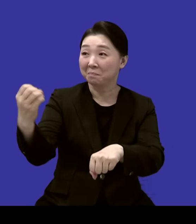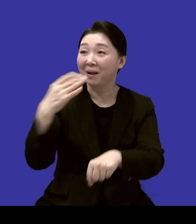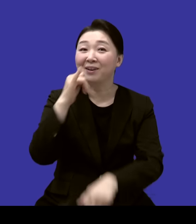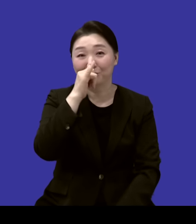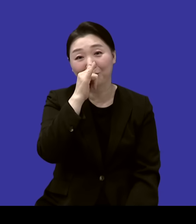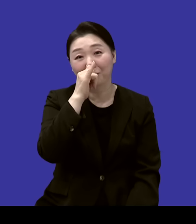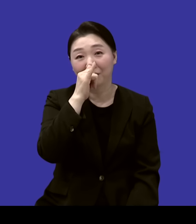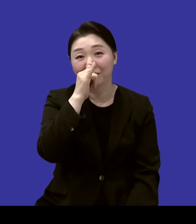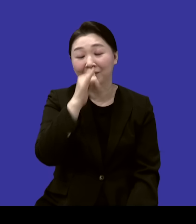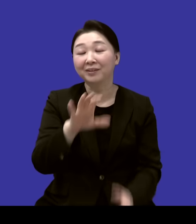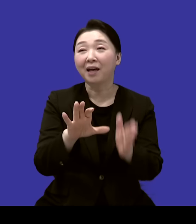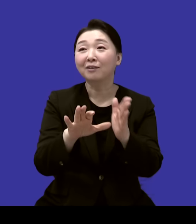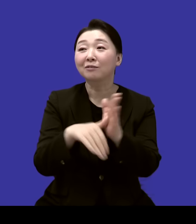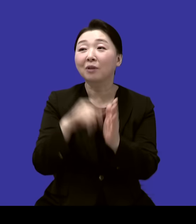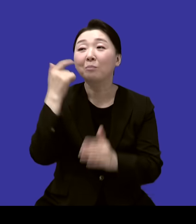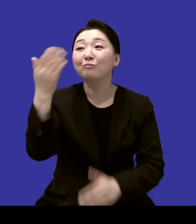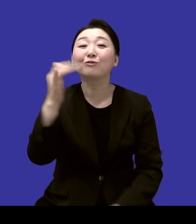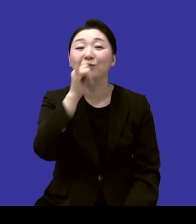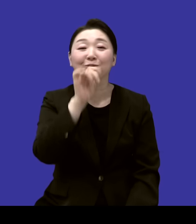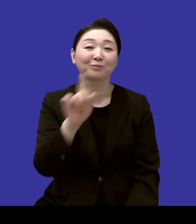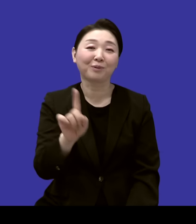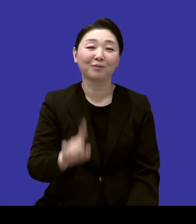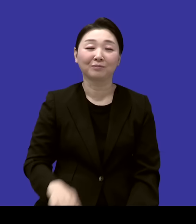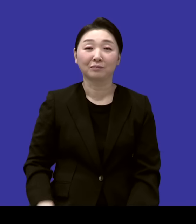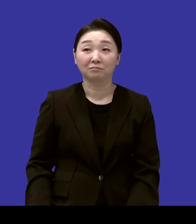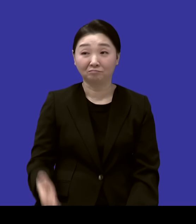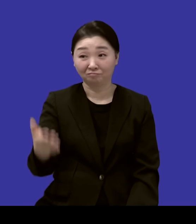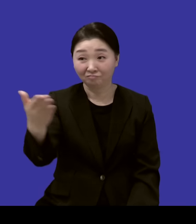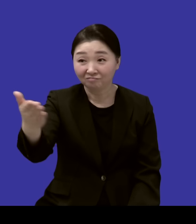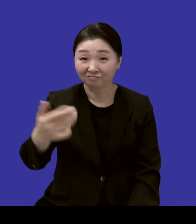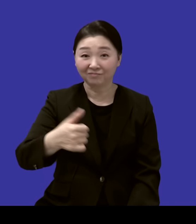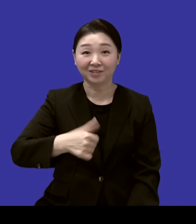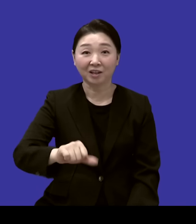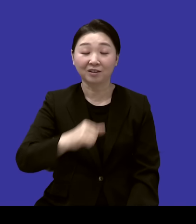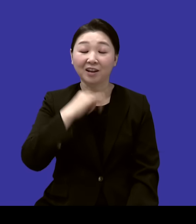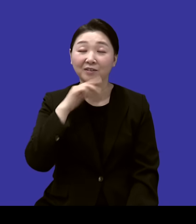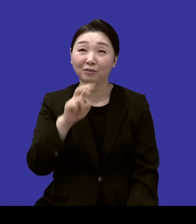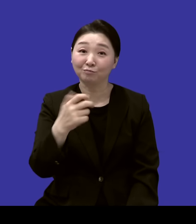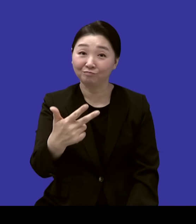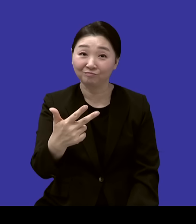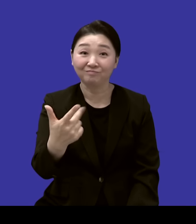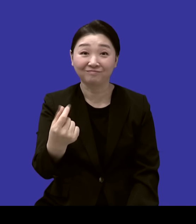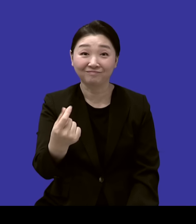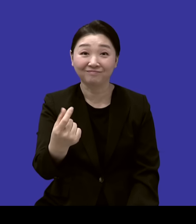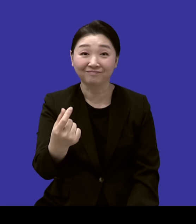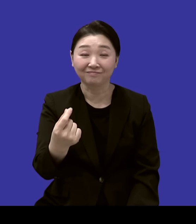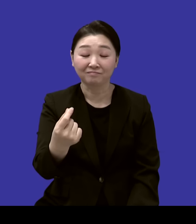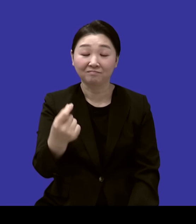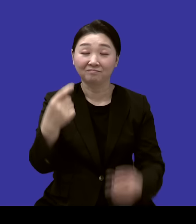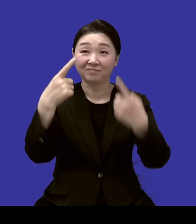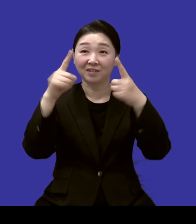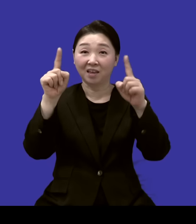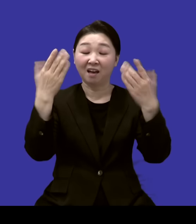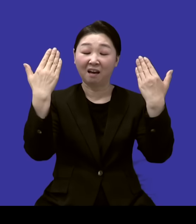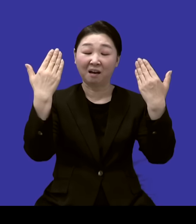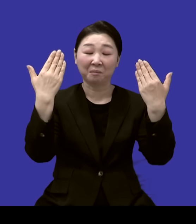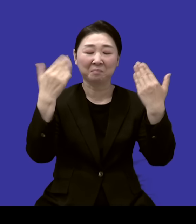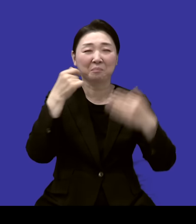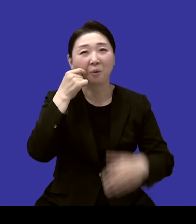때마다 제가 묻는 질문이 있어요. 네. 이제 집사님의 자녀가 27살인데요. 예. 네, 대학도 안 갔고